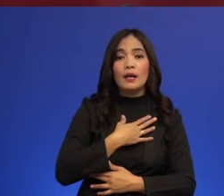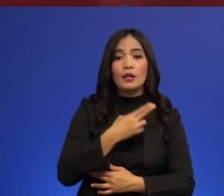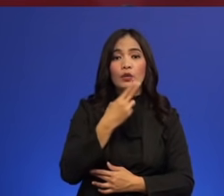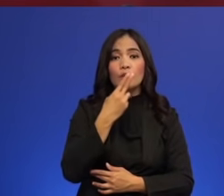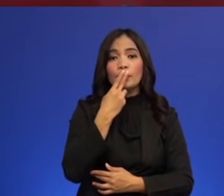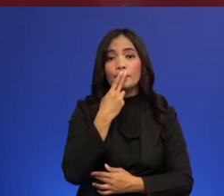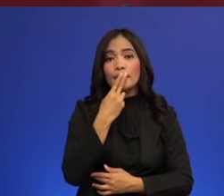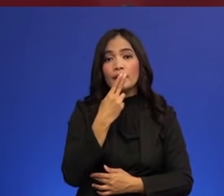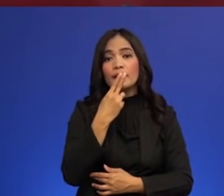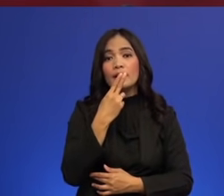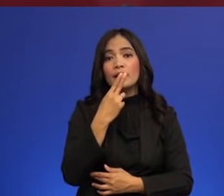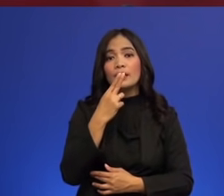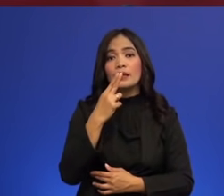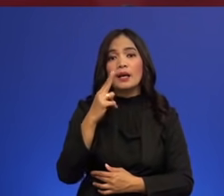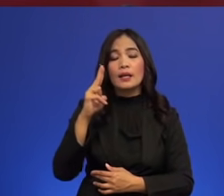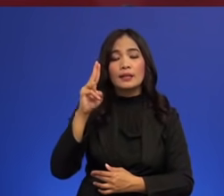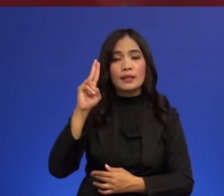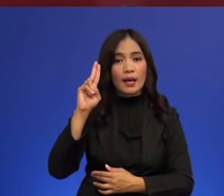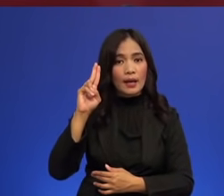Aku